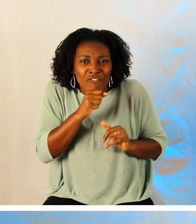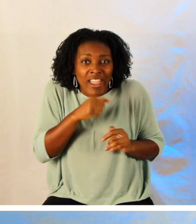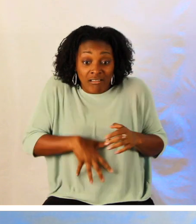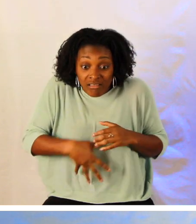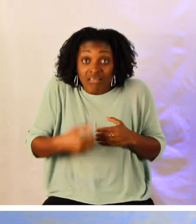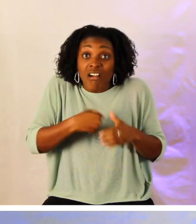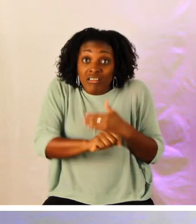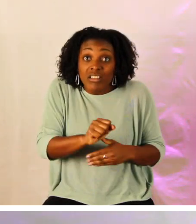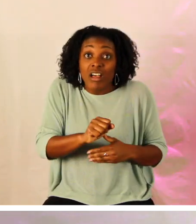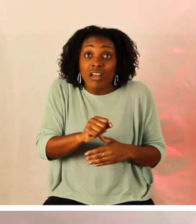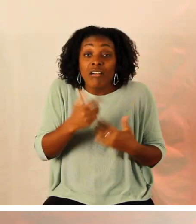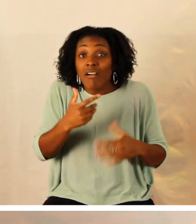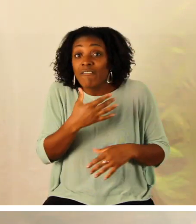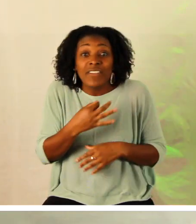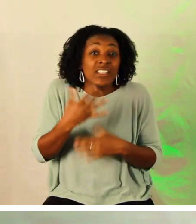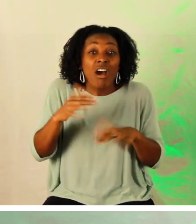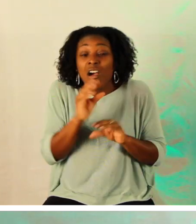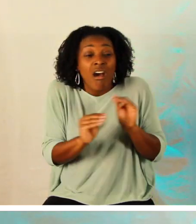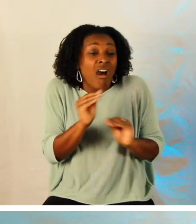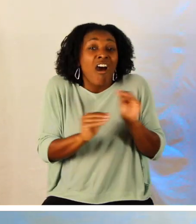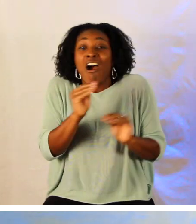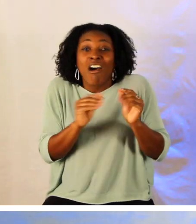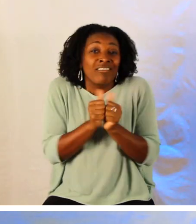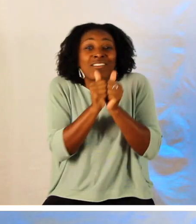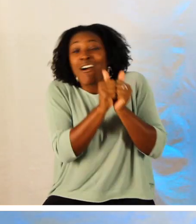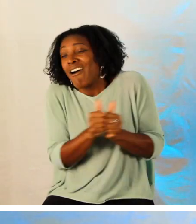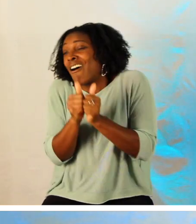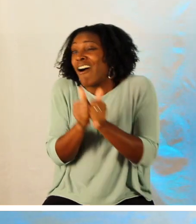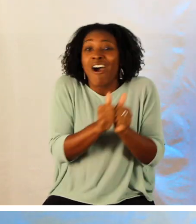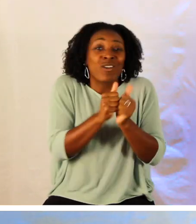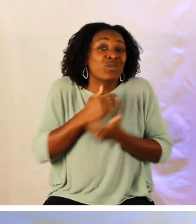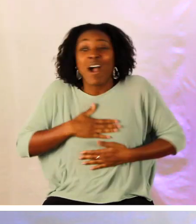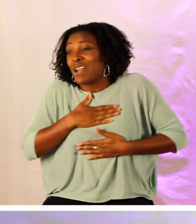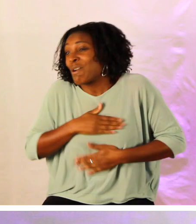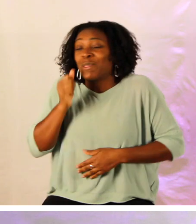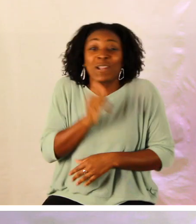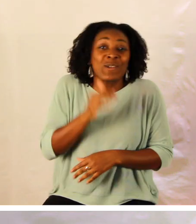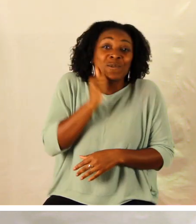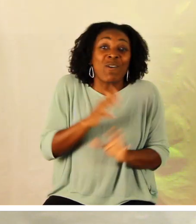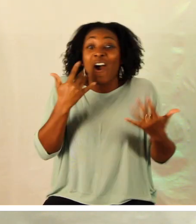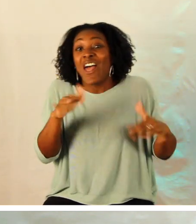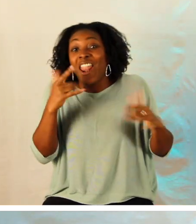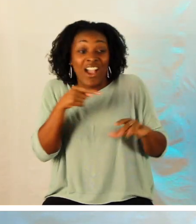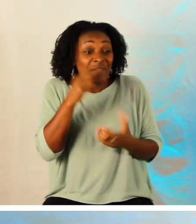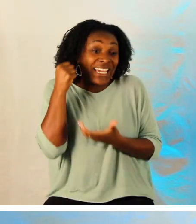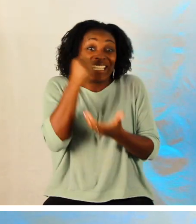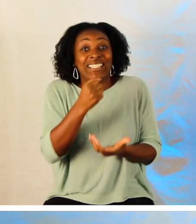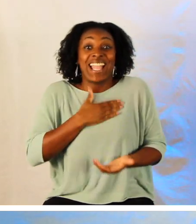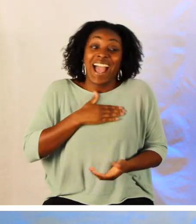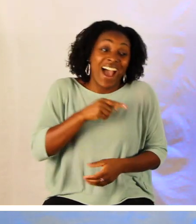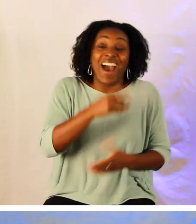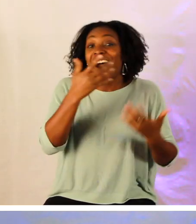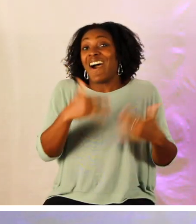là. Tu le chéris, tu aimes passer du temps avec lui. Il fait ta joie au quotidien. C'est ton héritier.